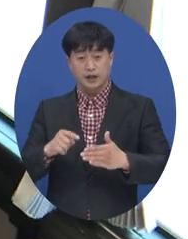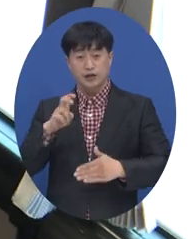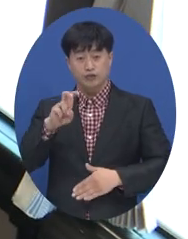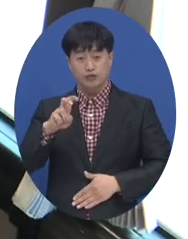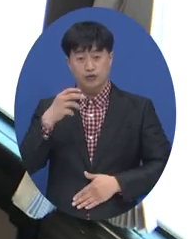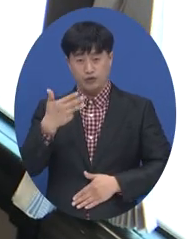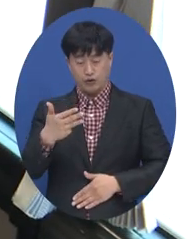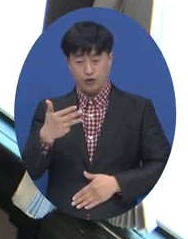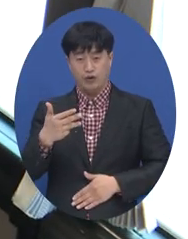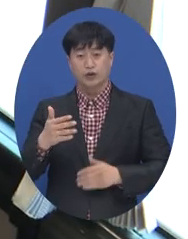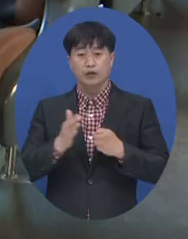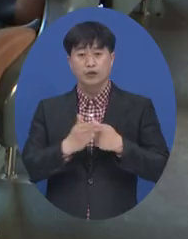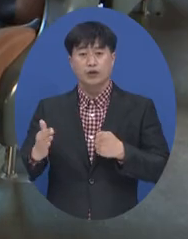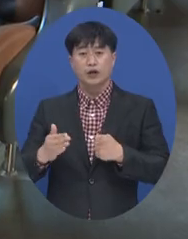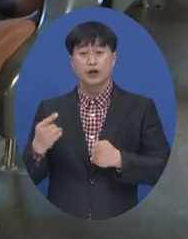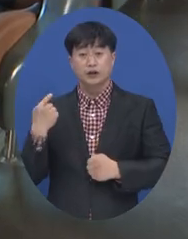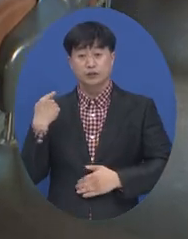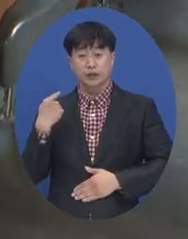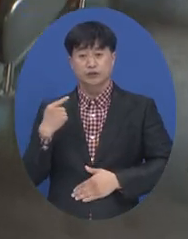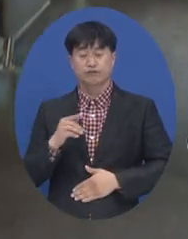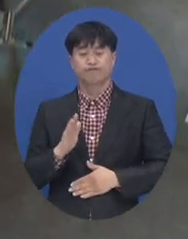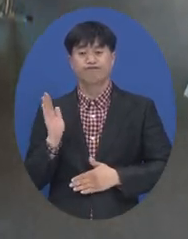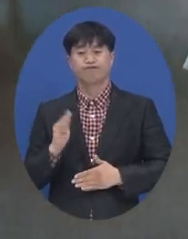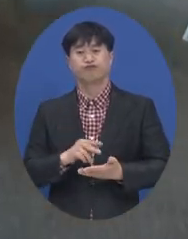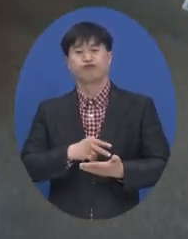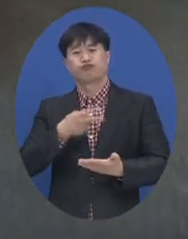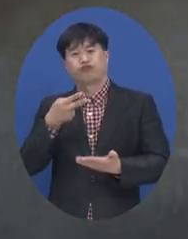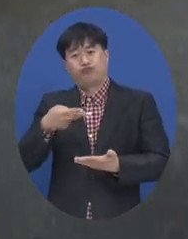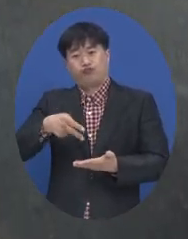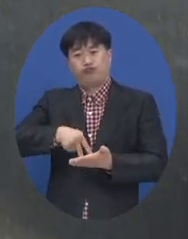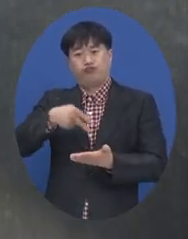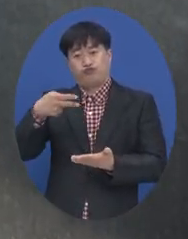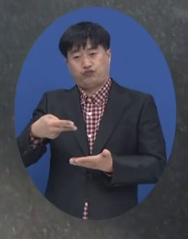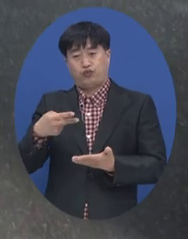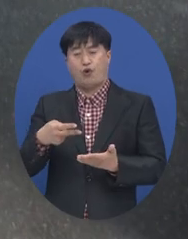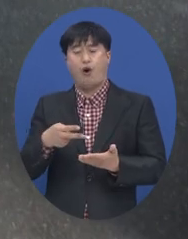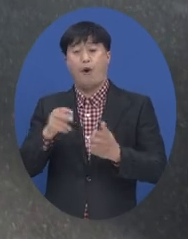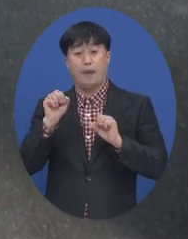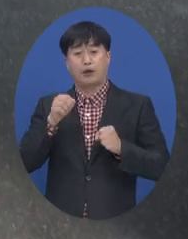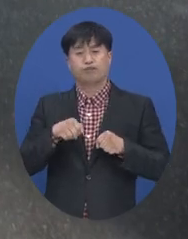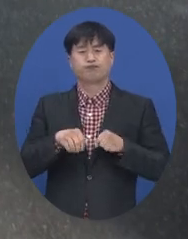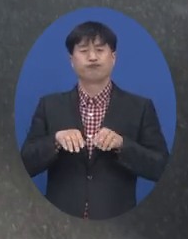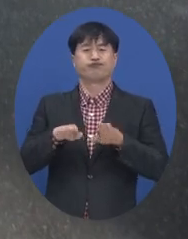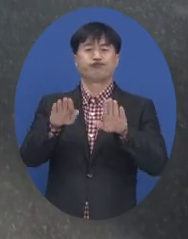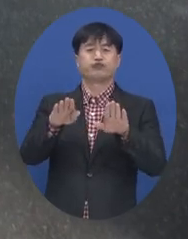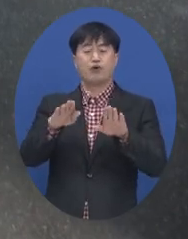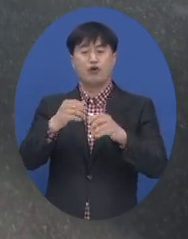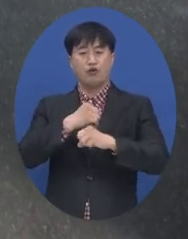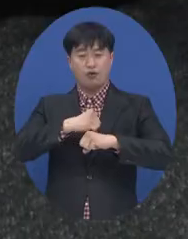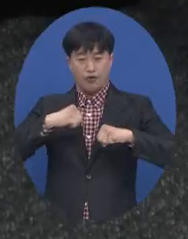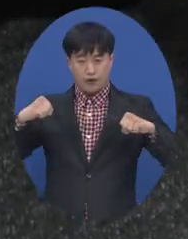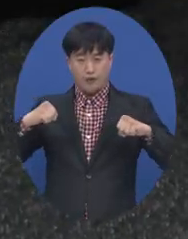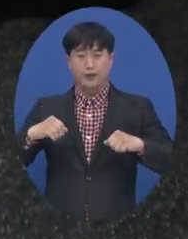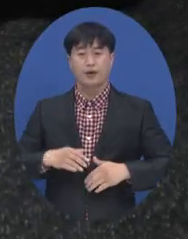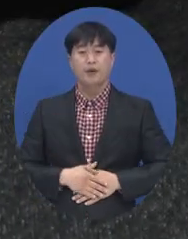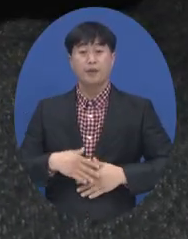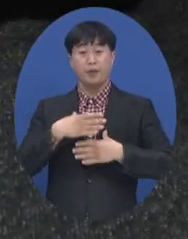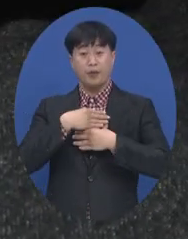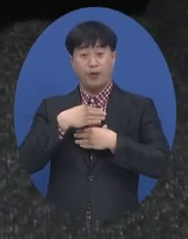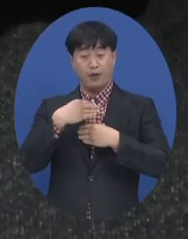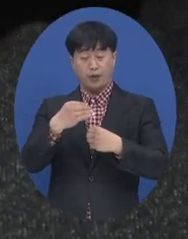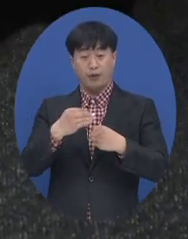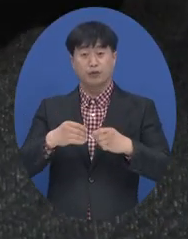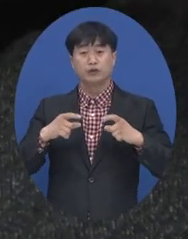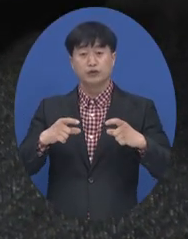28석입니다. 그러다 보니 등받이를 젖히고 누운 것 마냥 발을 뻗고 갈 만큼 아주 널찍한 데다 편리함도